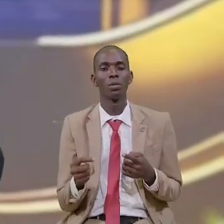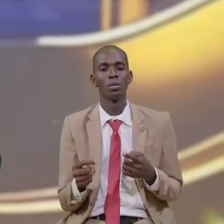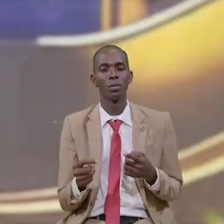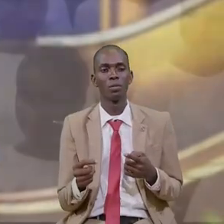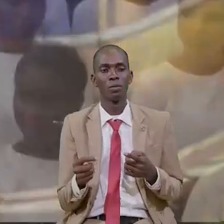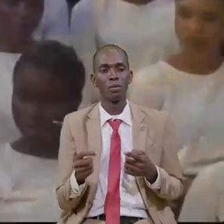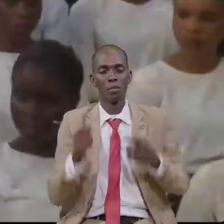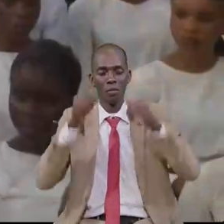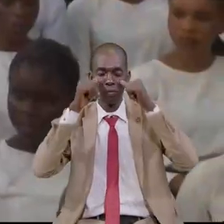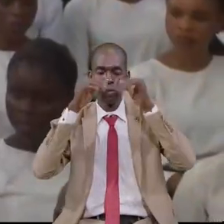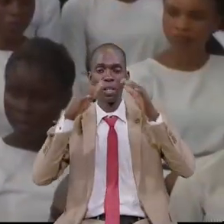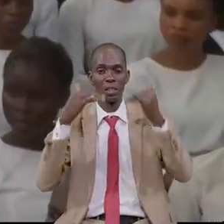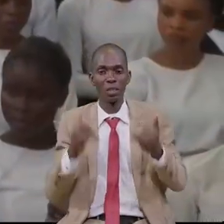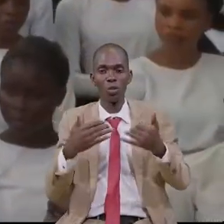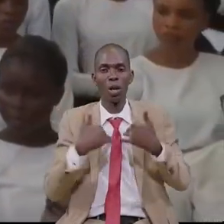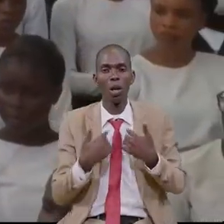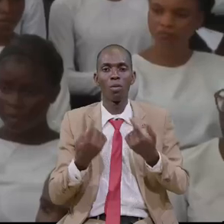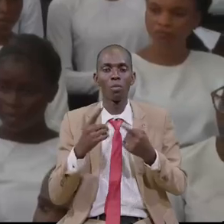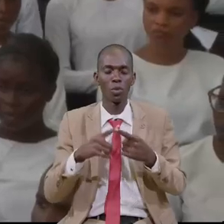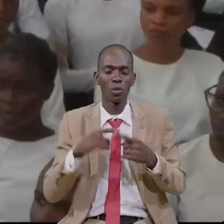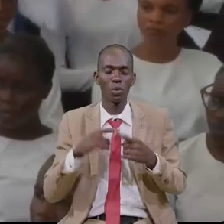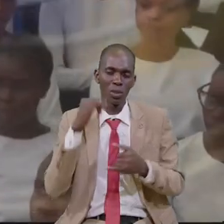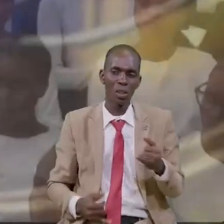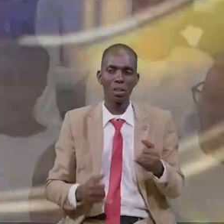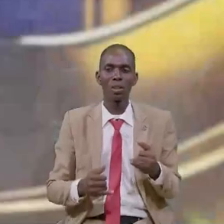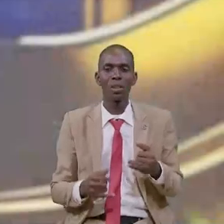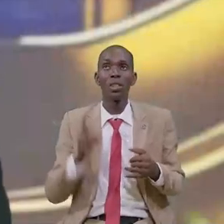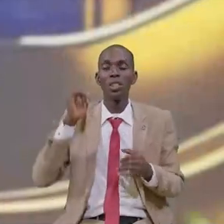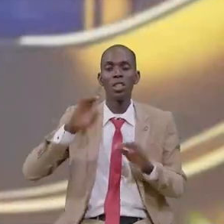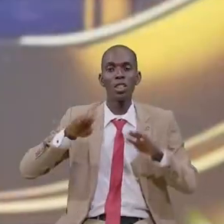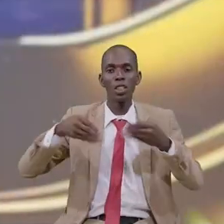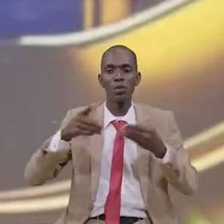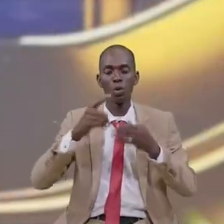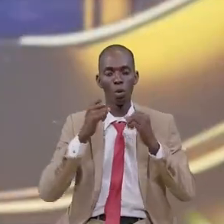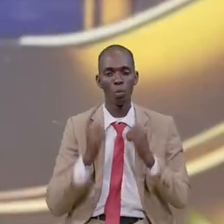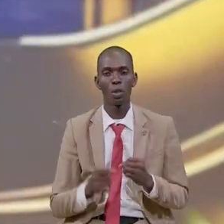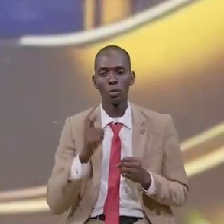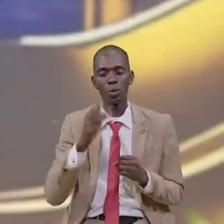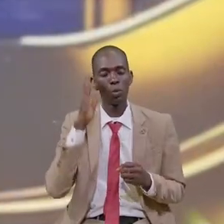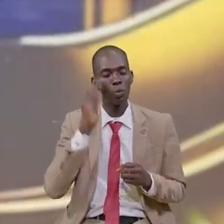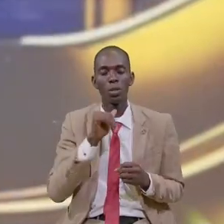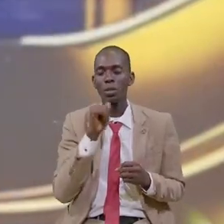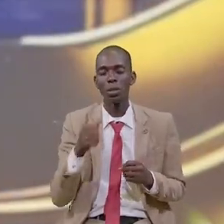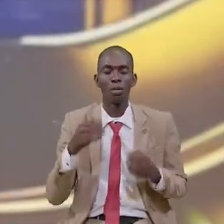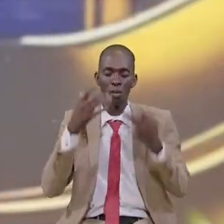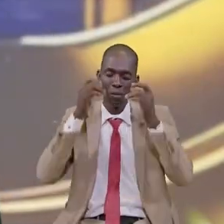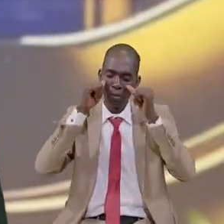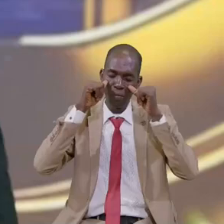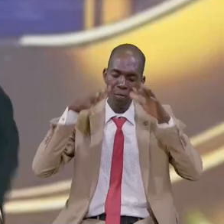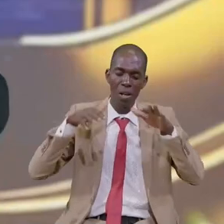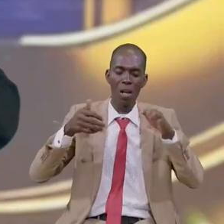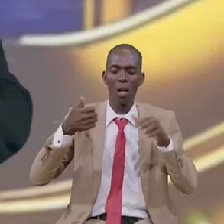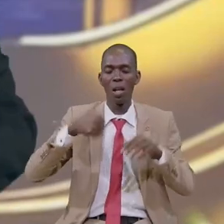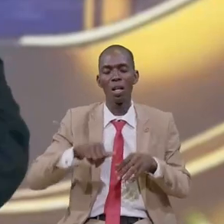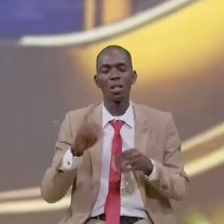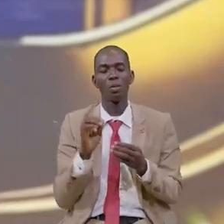au dernier arrêt-bus. Il te donne la force. Tu ne vas plus être fatigué. Et il